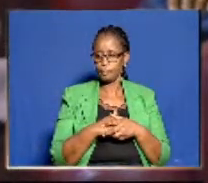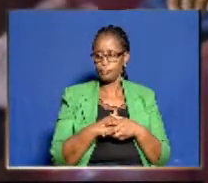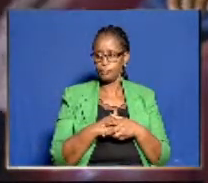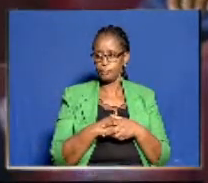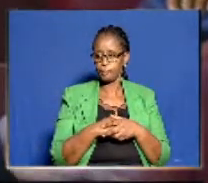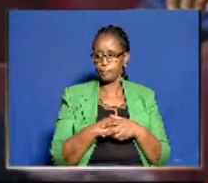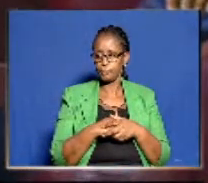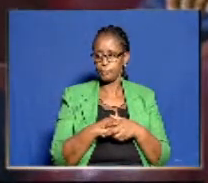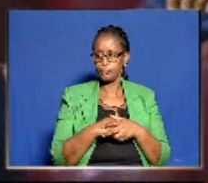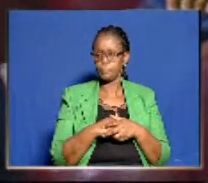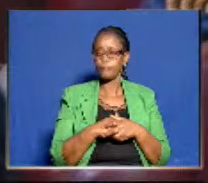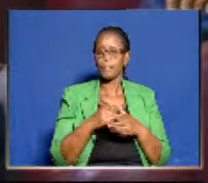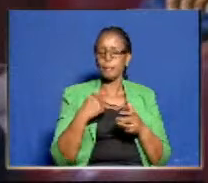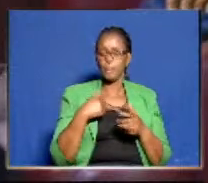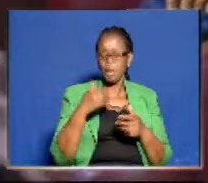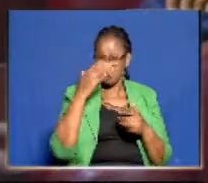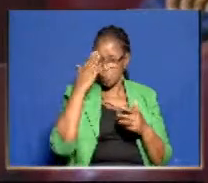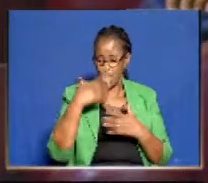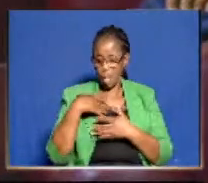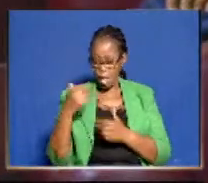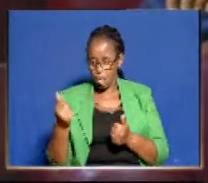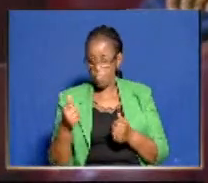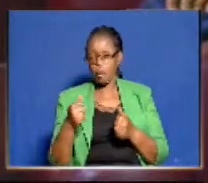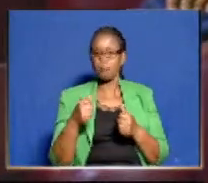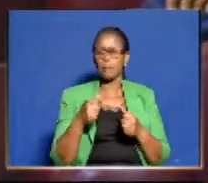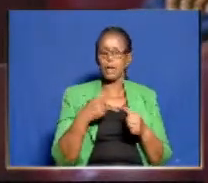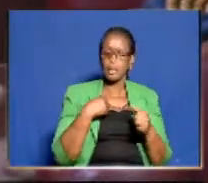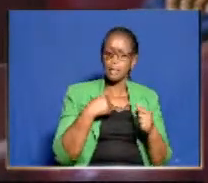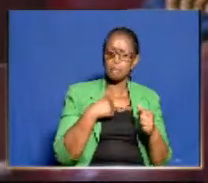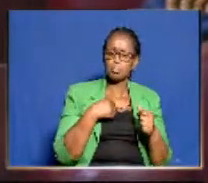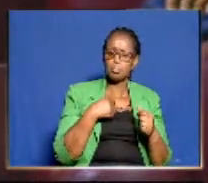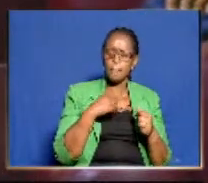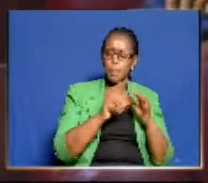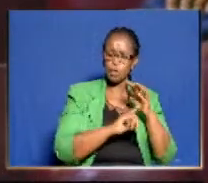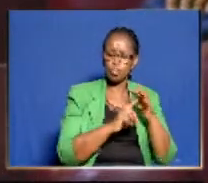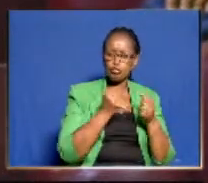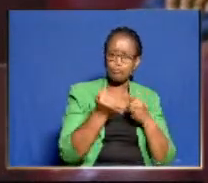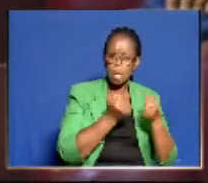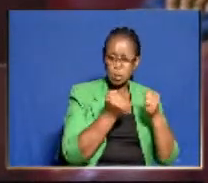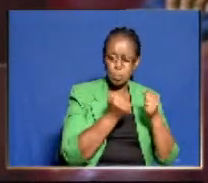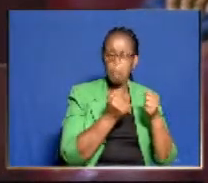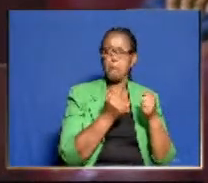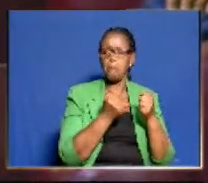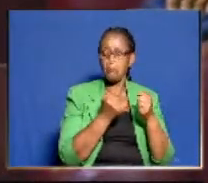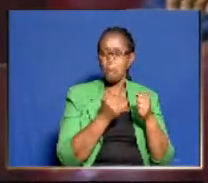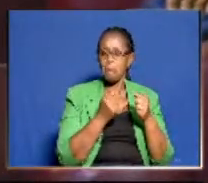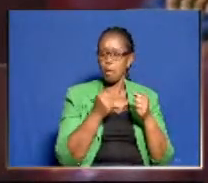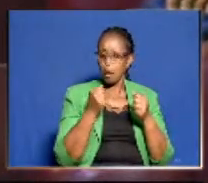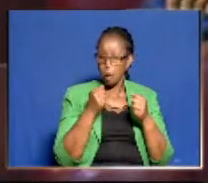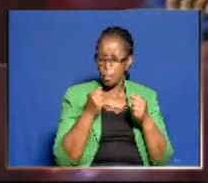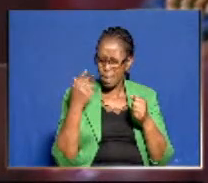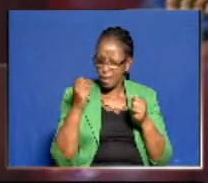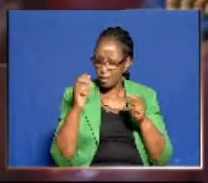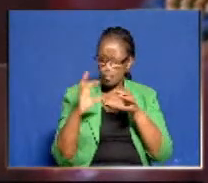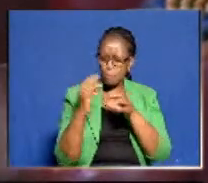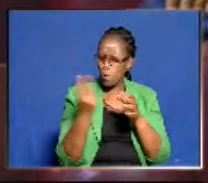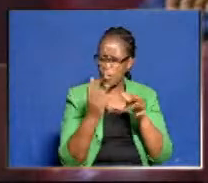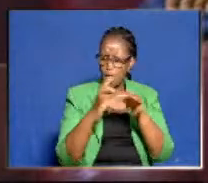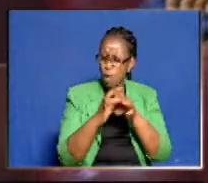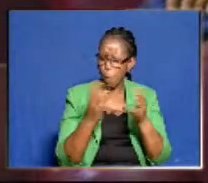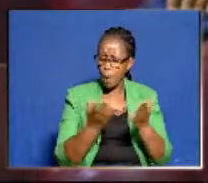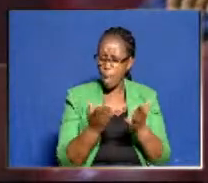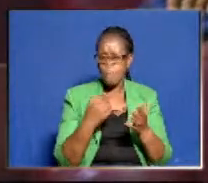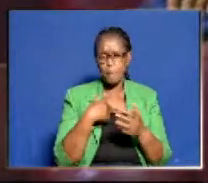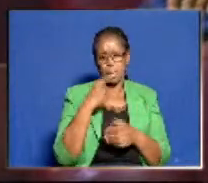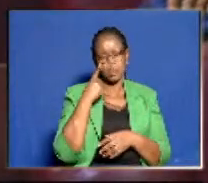wizara ya usafirishaji ambayo inaweza kuingiliana. Lakini baada kupelekwa katika masomo na kusoma, umeona afya iko kila